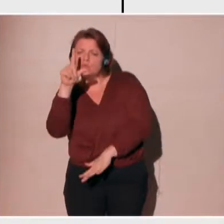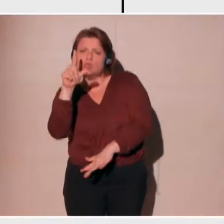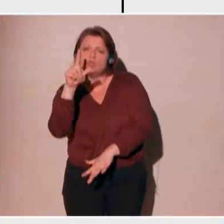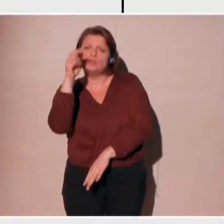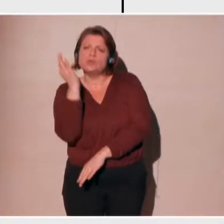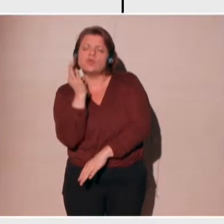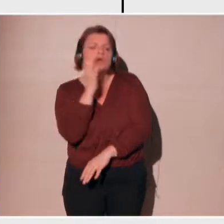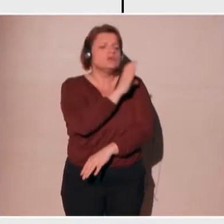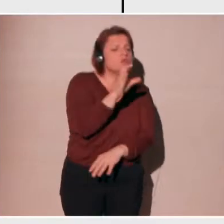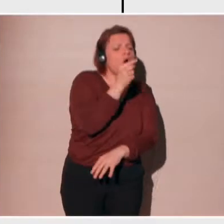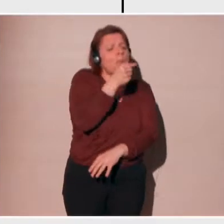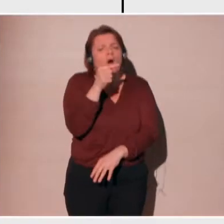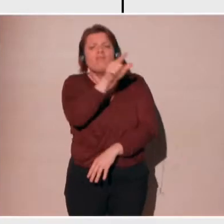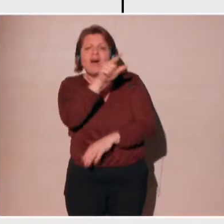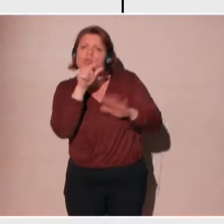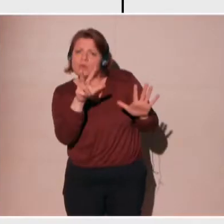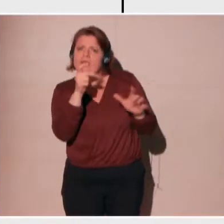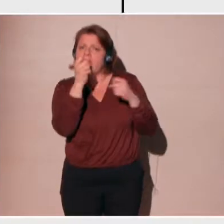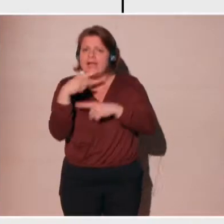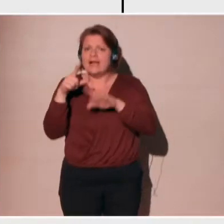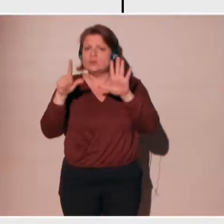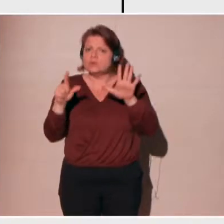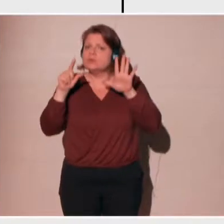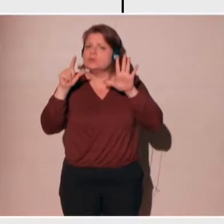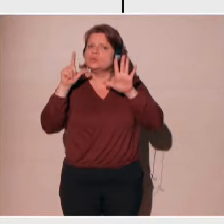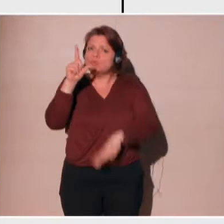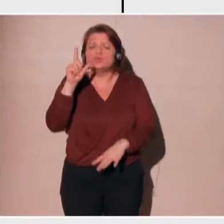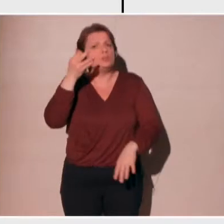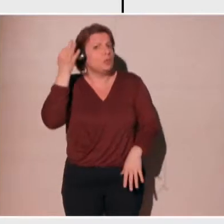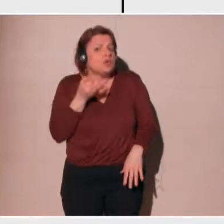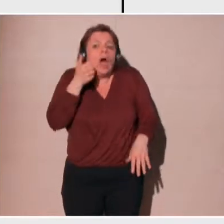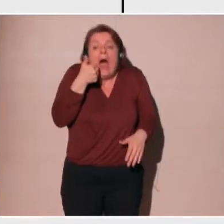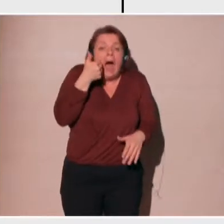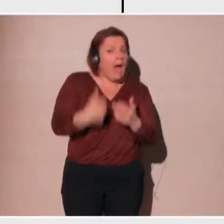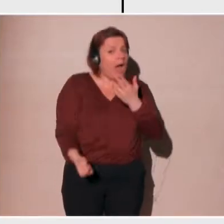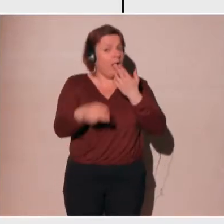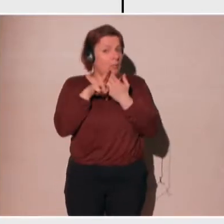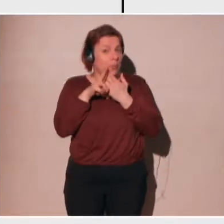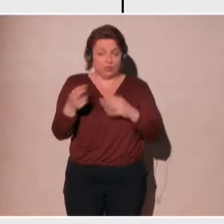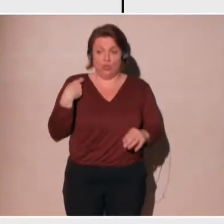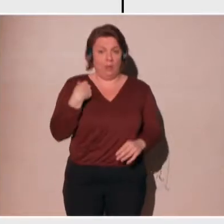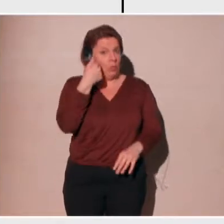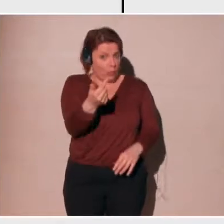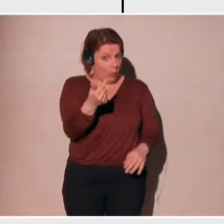égale 72%. La seule réponse possible est donc la réponse numéro 2.